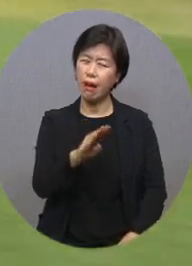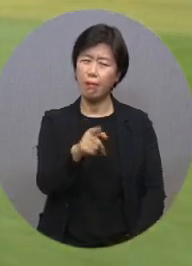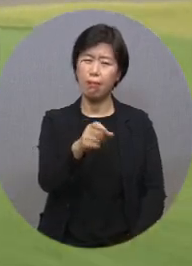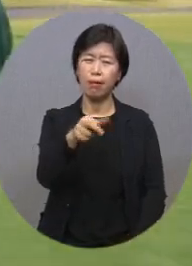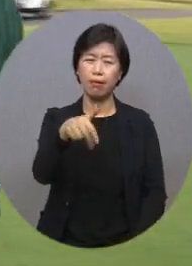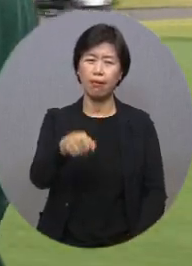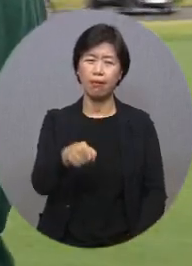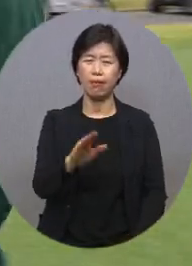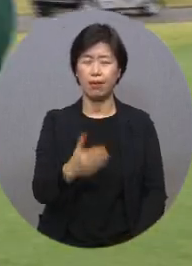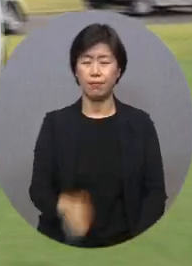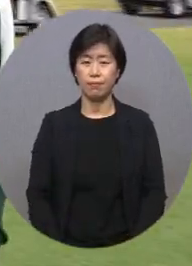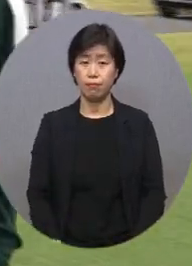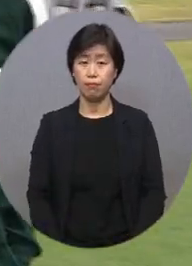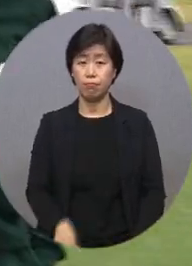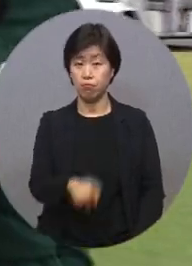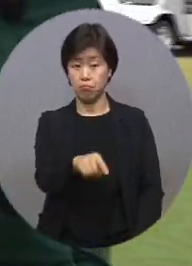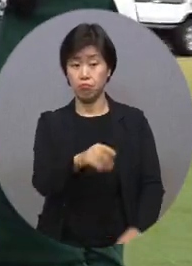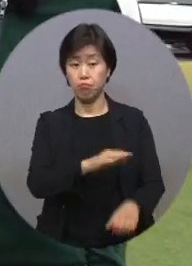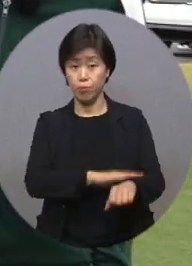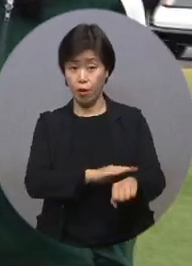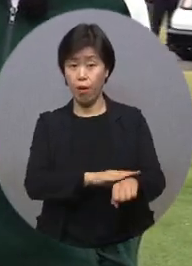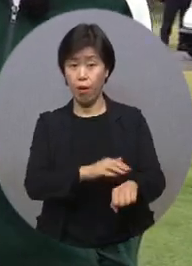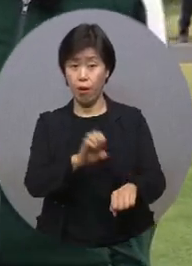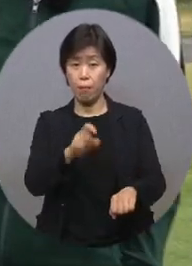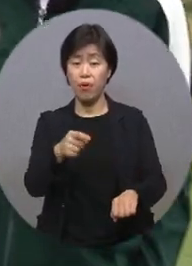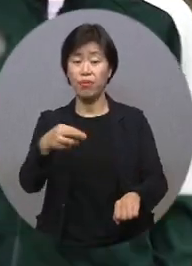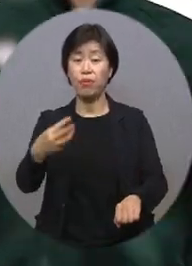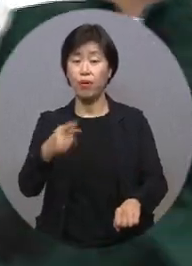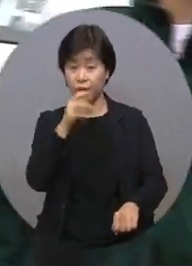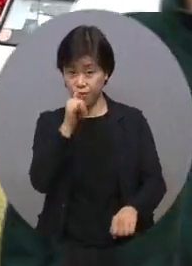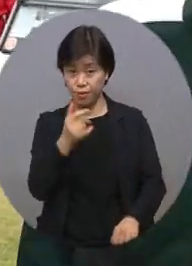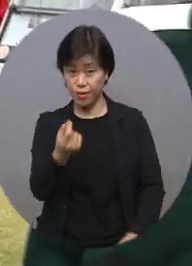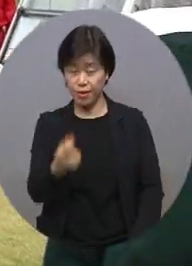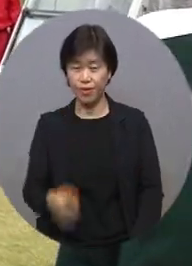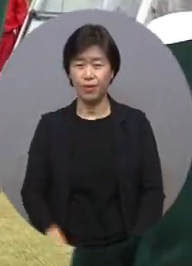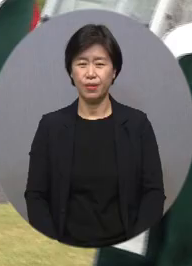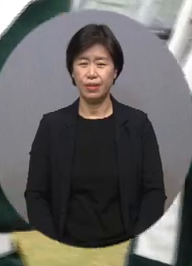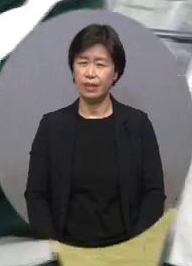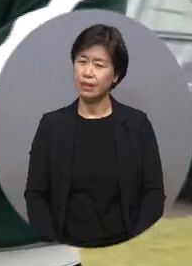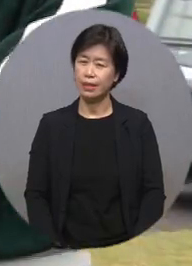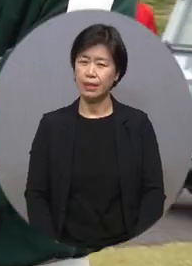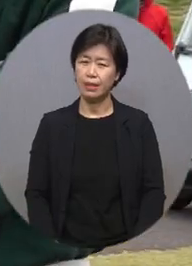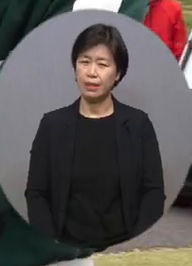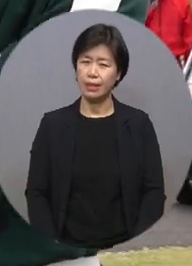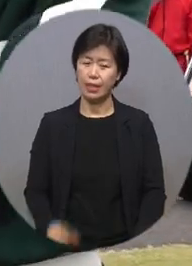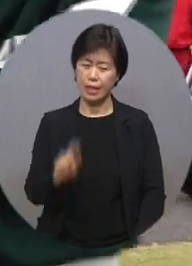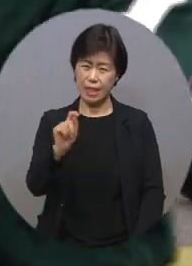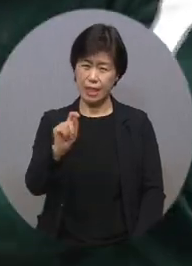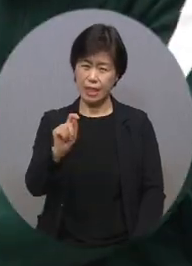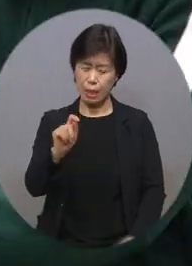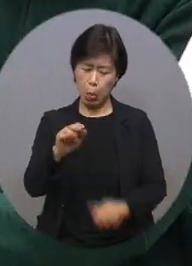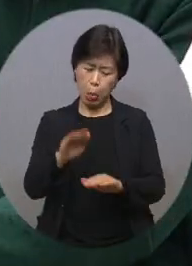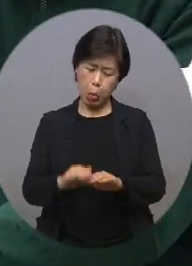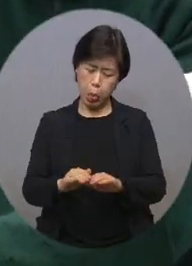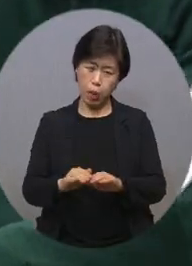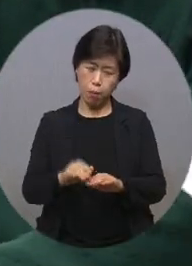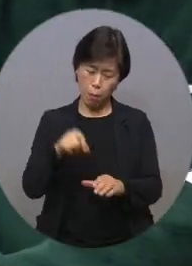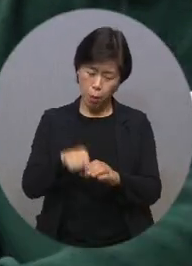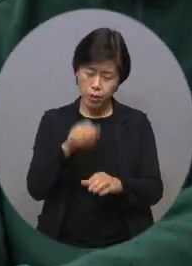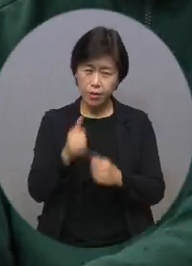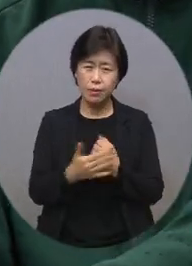퍼터 잘하시잖아요. 455번님. 아, 티를 괜히 낮게 꽂아가지고. 아. 빨리 형, 감 잡아야 될 텐데.